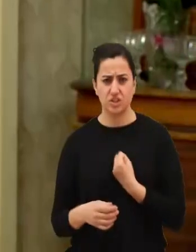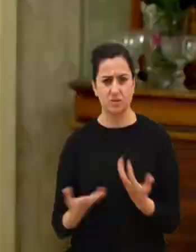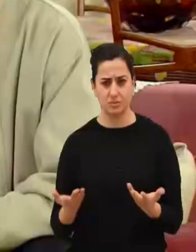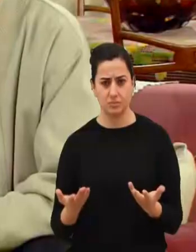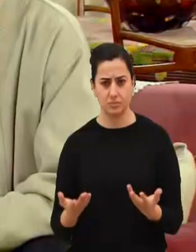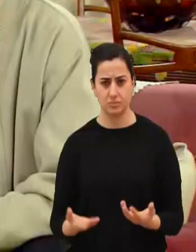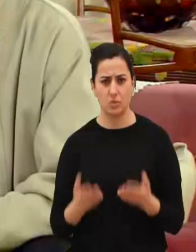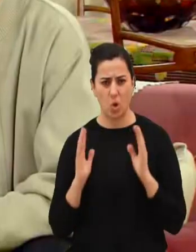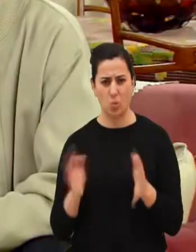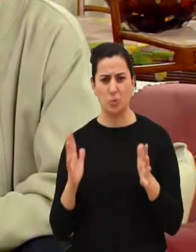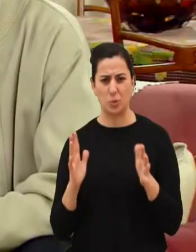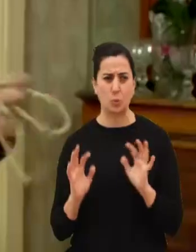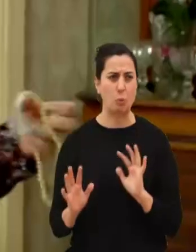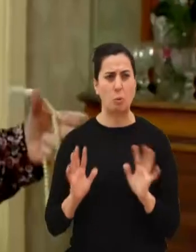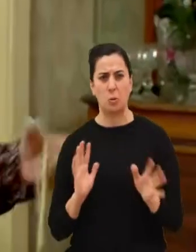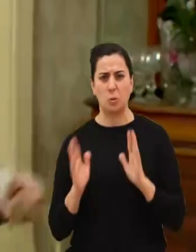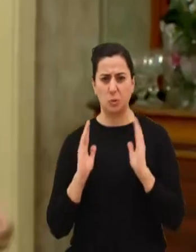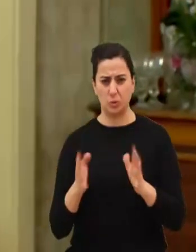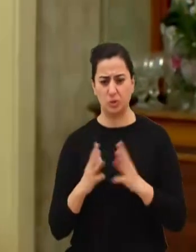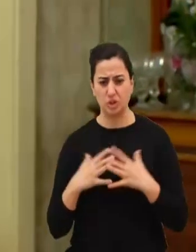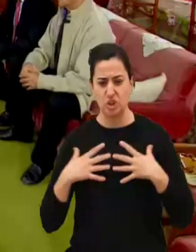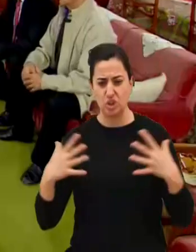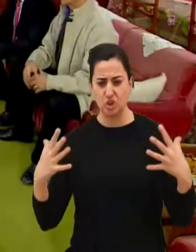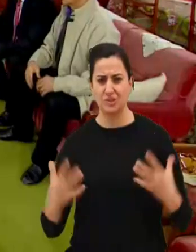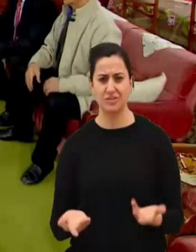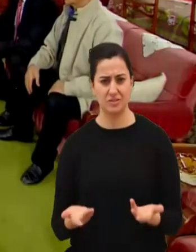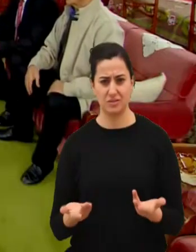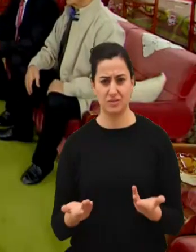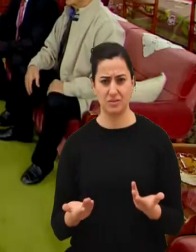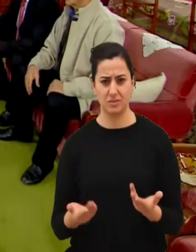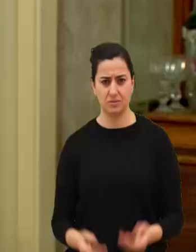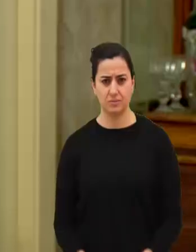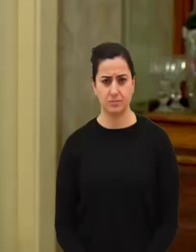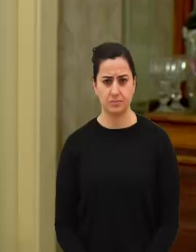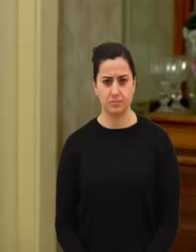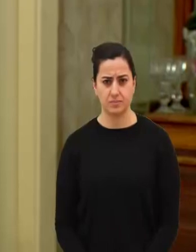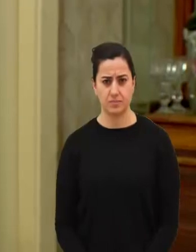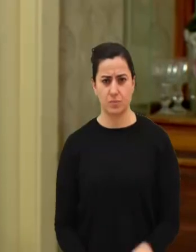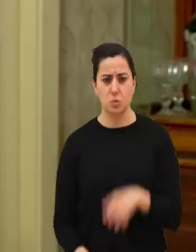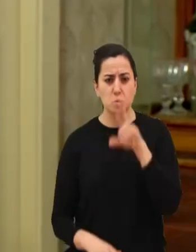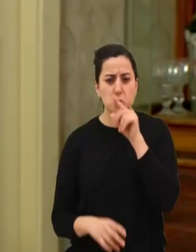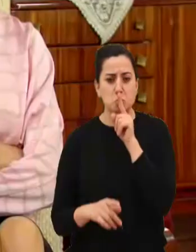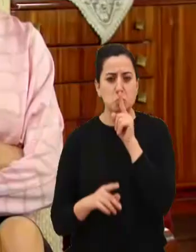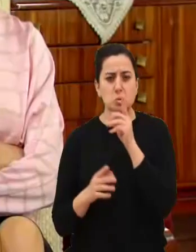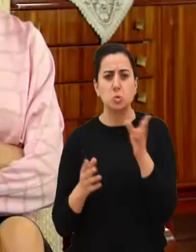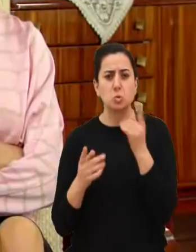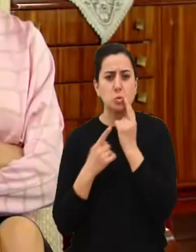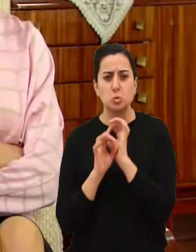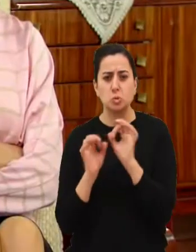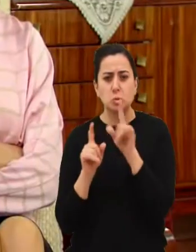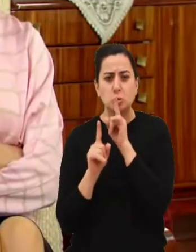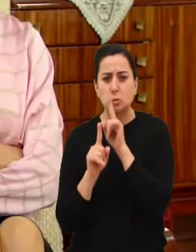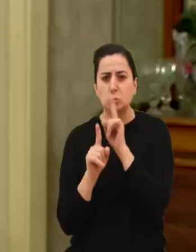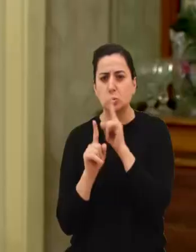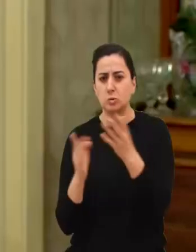canım. Of, puf puf şiştim bak böyle. Ne oluyorsunuz buraya böyle? Kukuma kuşları gibi siz